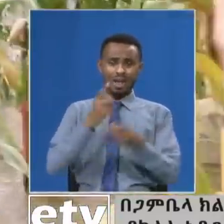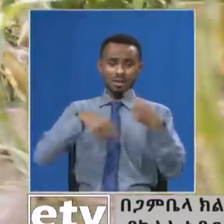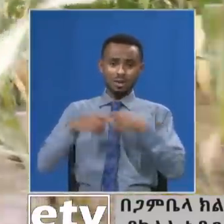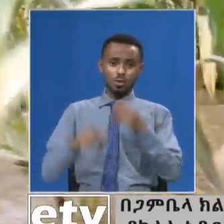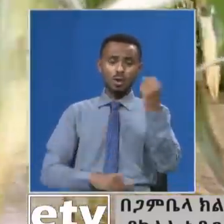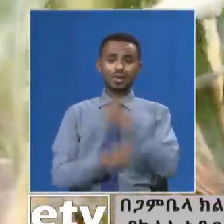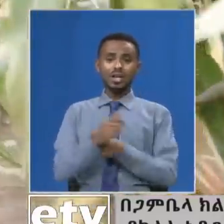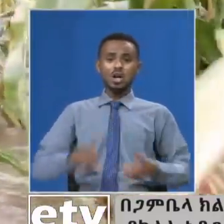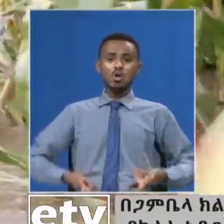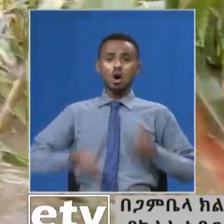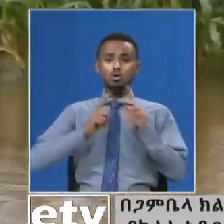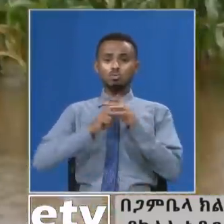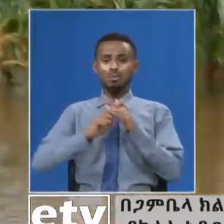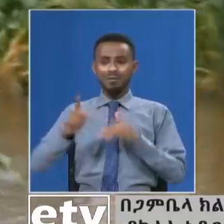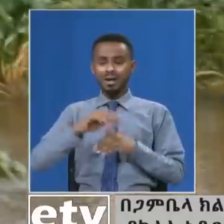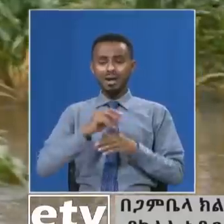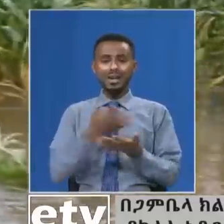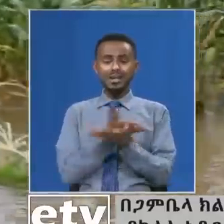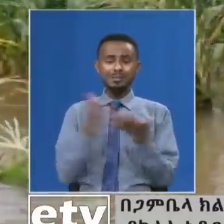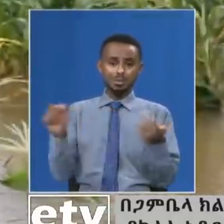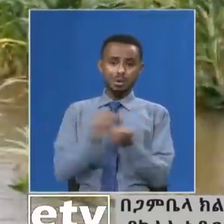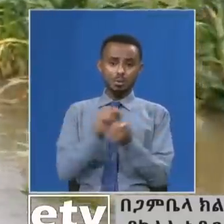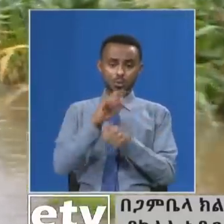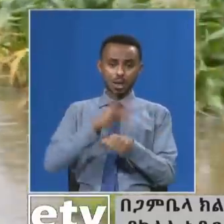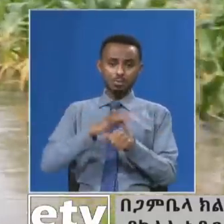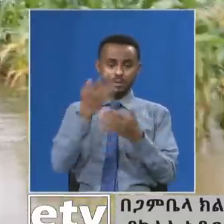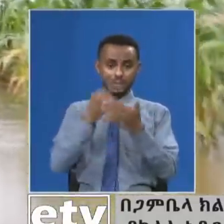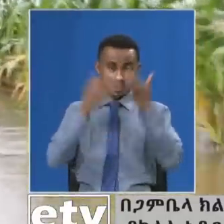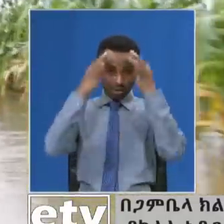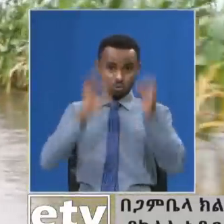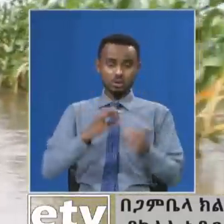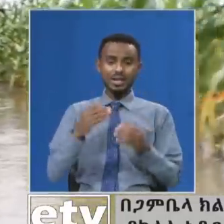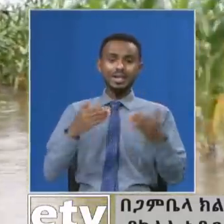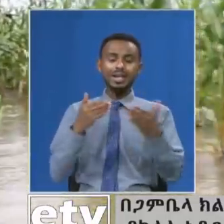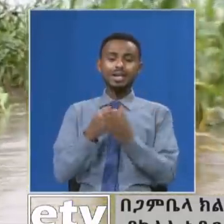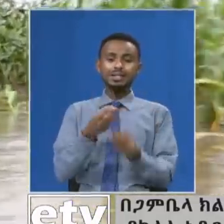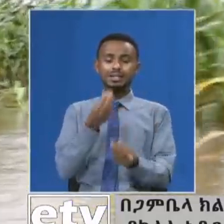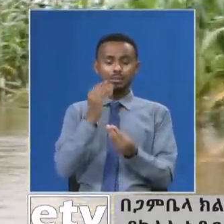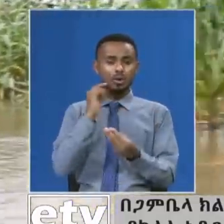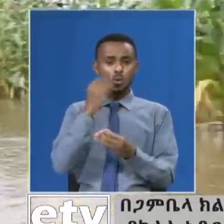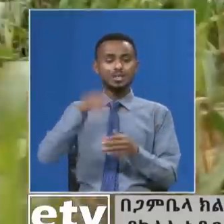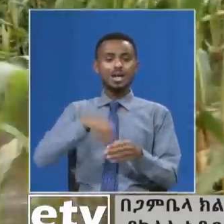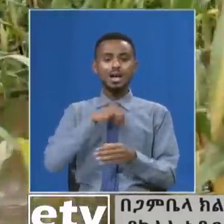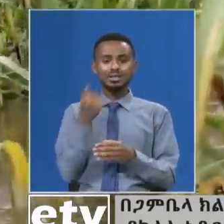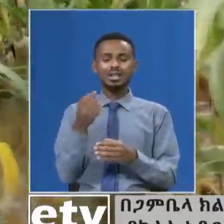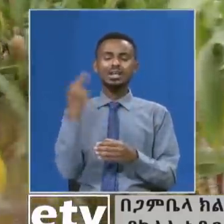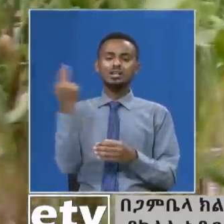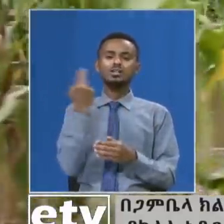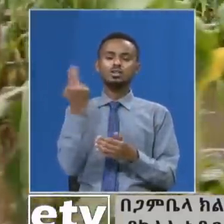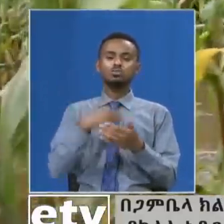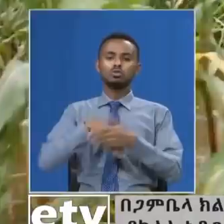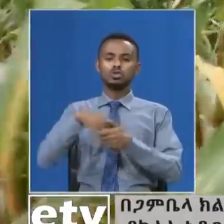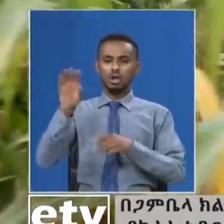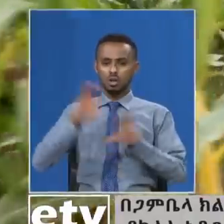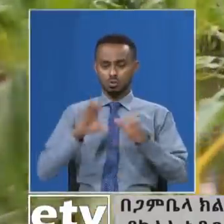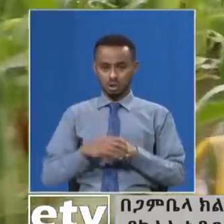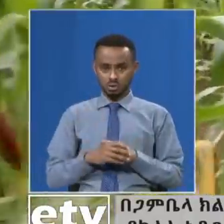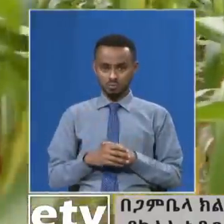ጉዳት ነዋሪዎችን በማፈናቀልና ንብረት በማውደም ላይ ብቻ ሳይገደብ የደረሰን ሰብል እንኳን ሳይስቀር ከጥቅም ውጪ